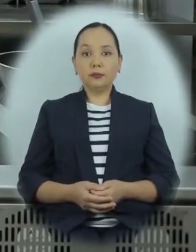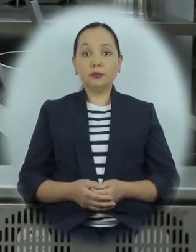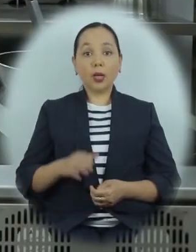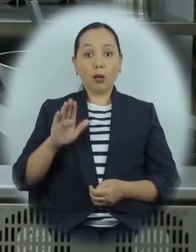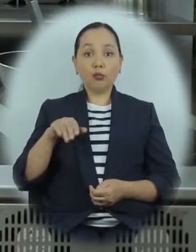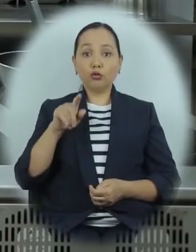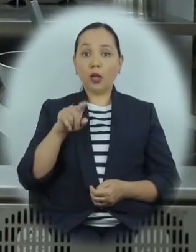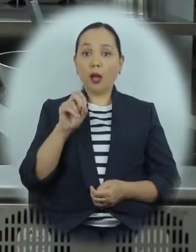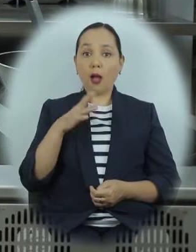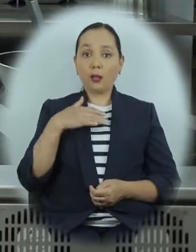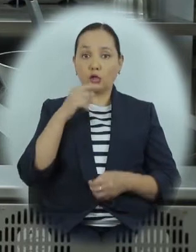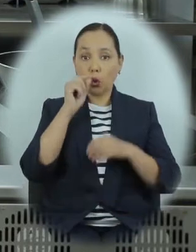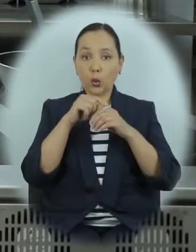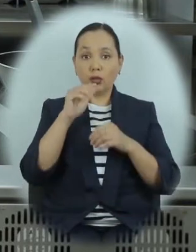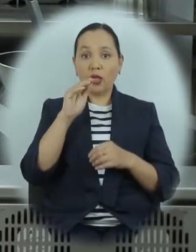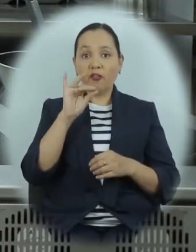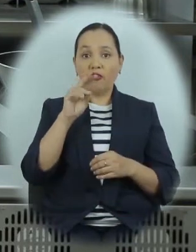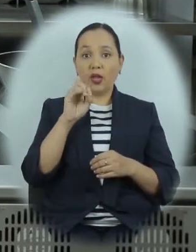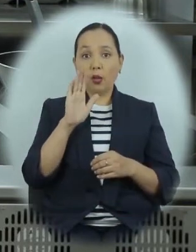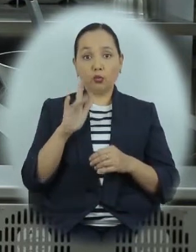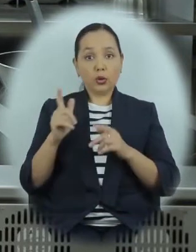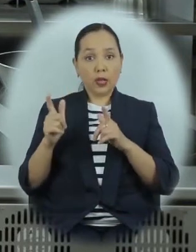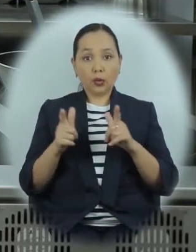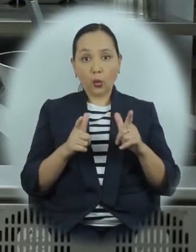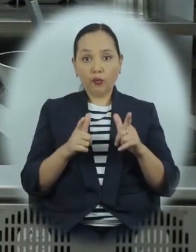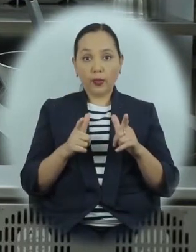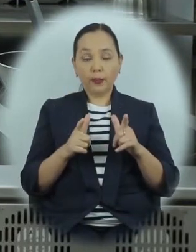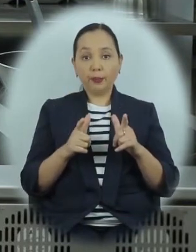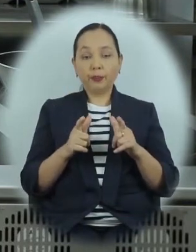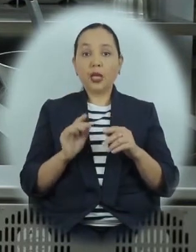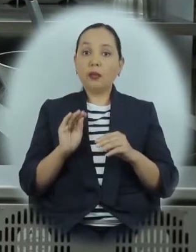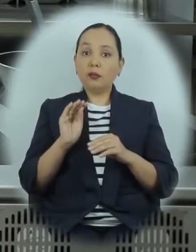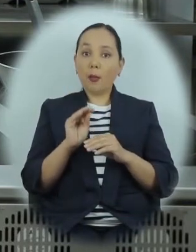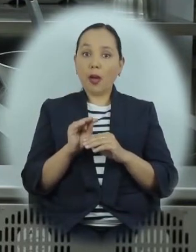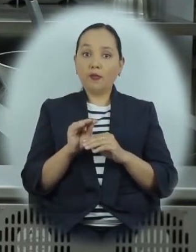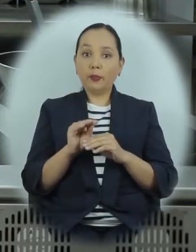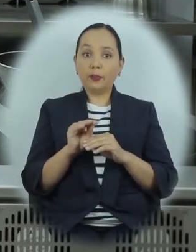После того, как наше куриное филе будет почти готово, добавим